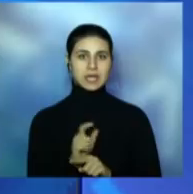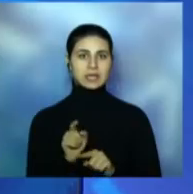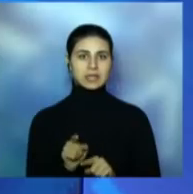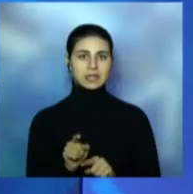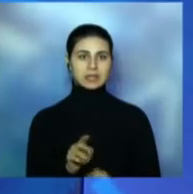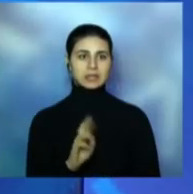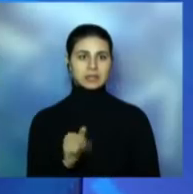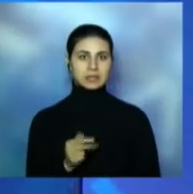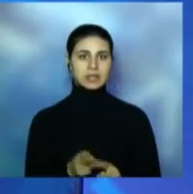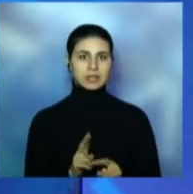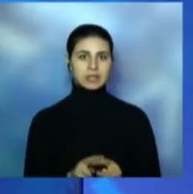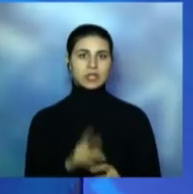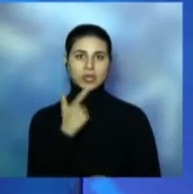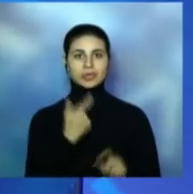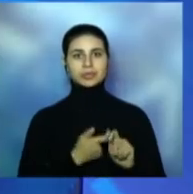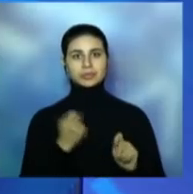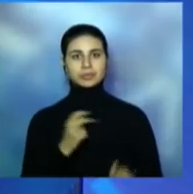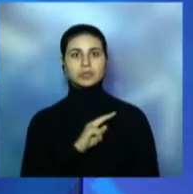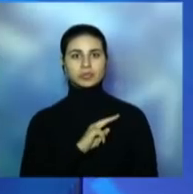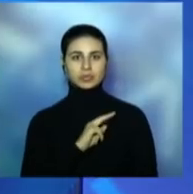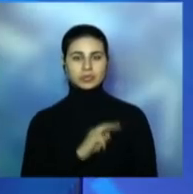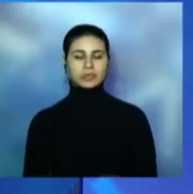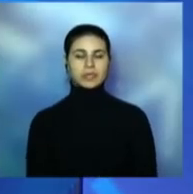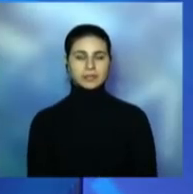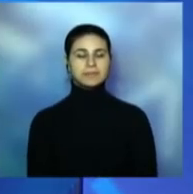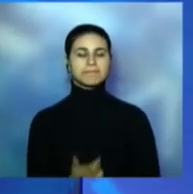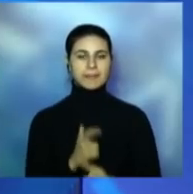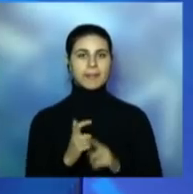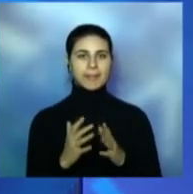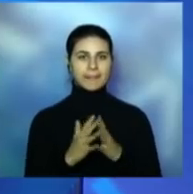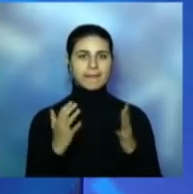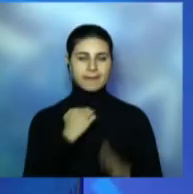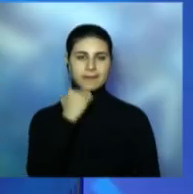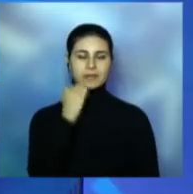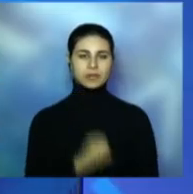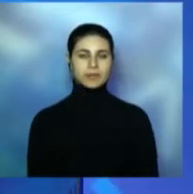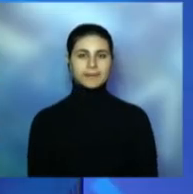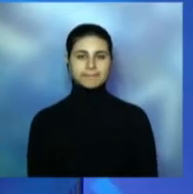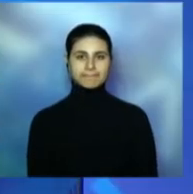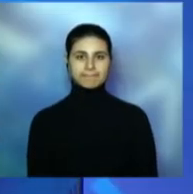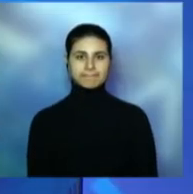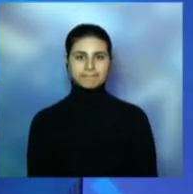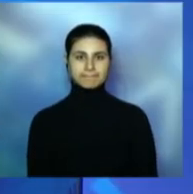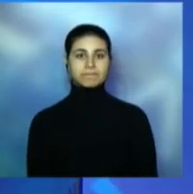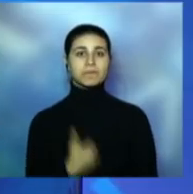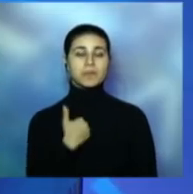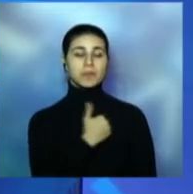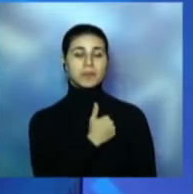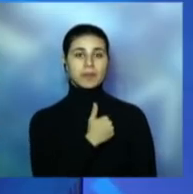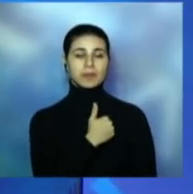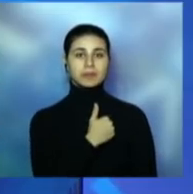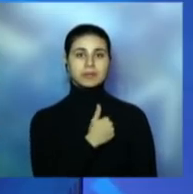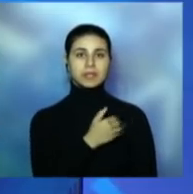მაგრამ ნელი ტემპი აქვს, საერთოდ შეგეპანა უყვარს. კი ბატონო. ძალიან დიდი მადლობა შეკითხვისთვის. მე თავისუფლებას მივცემ